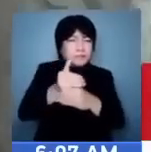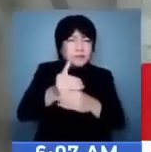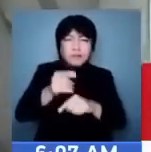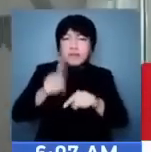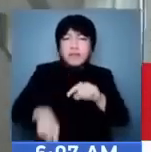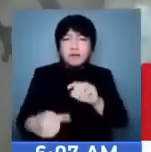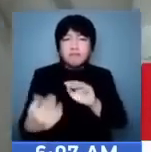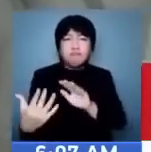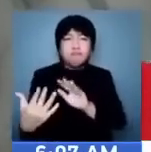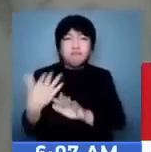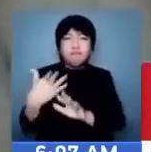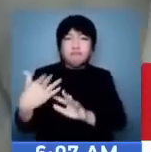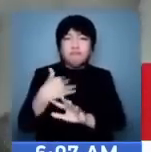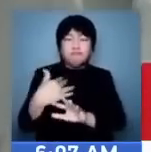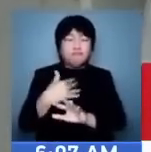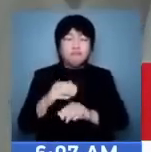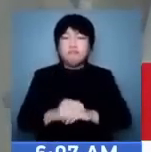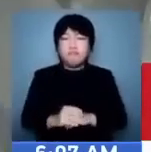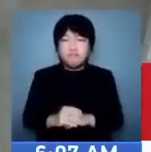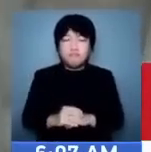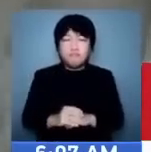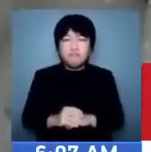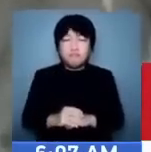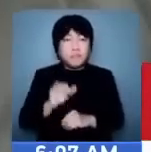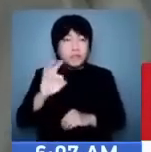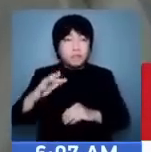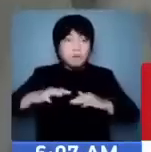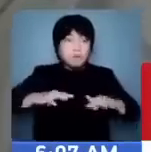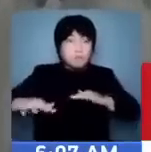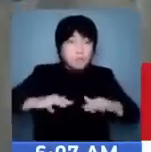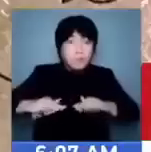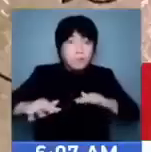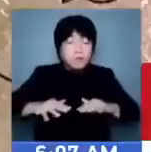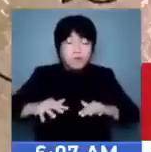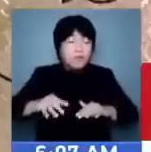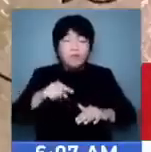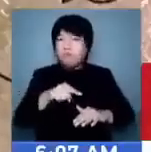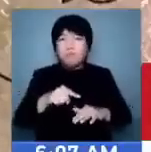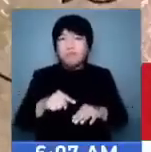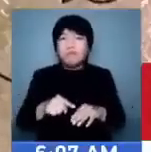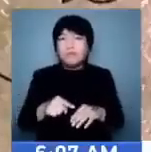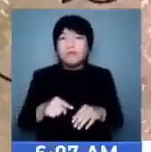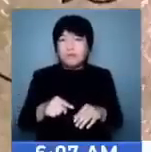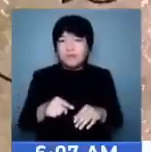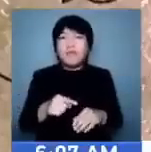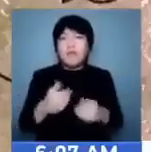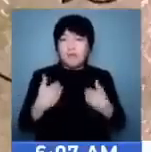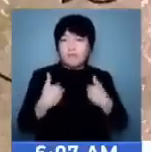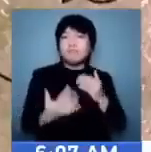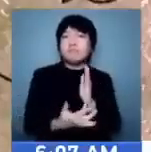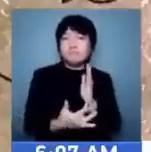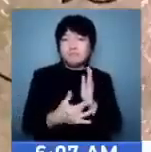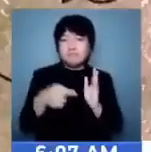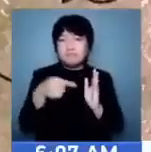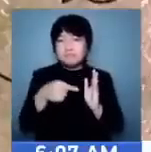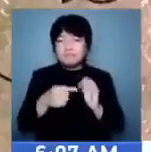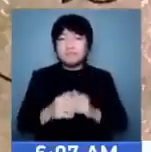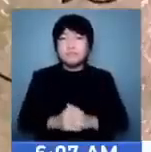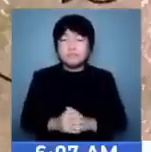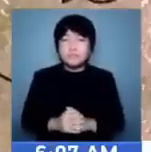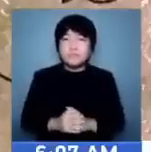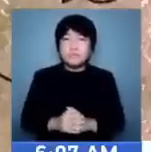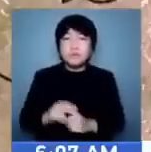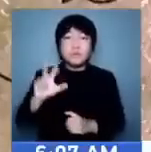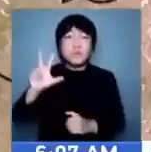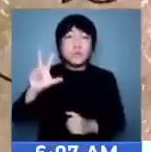natin. Kahit laban sa lindol ay ginamitan ng teknolohiyang Hapon ang subway. Mahigit 33 kilometro ang kabuuan ng proyekto na